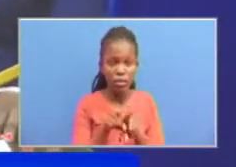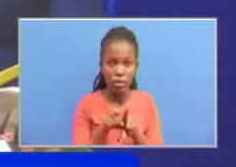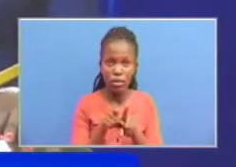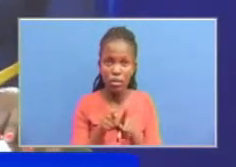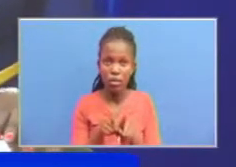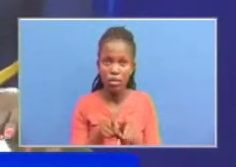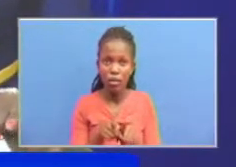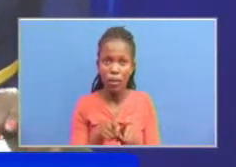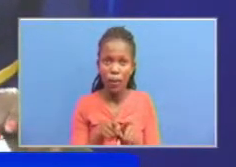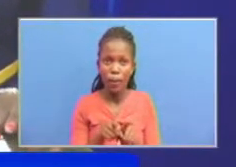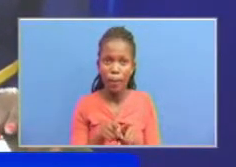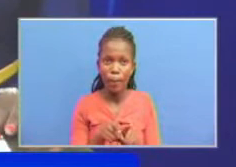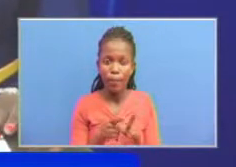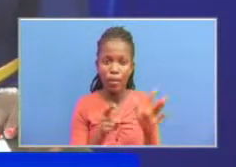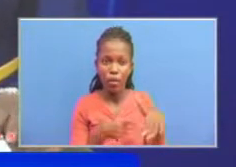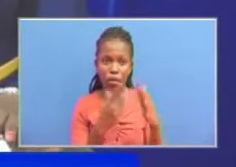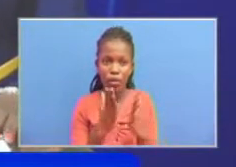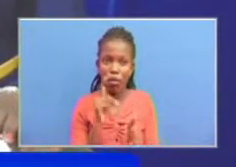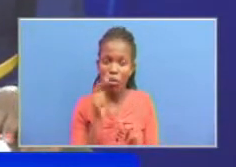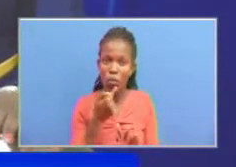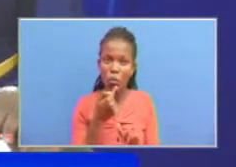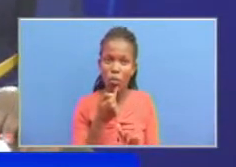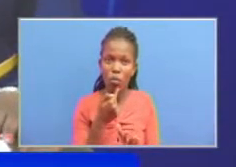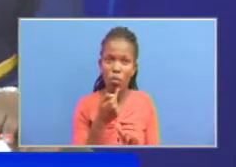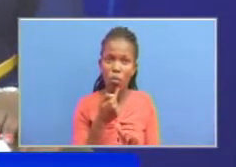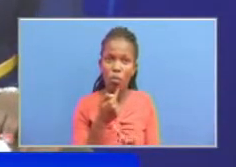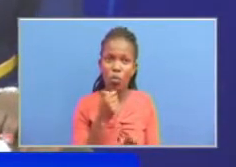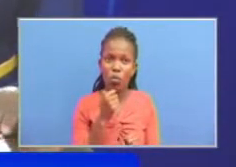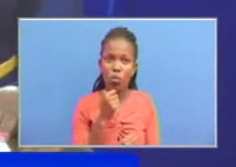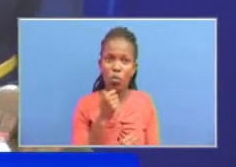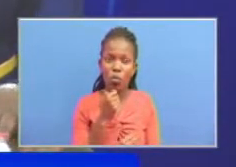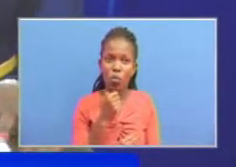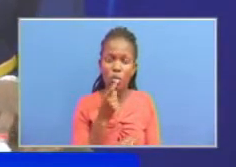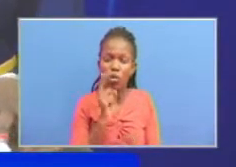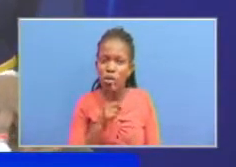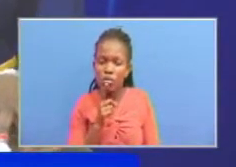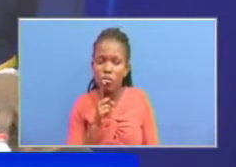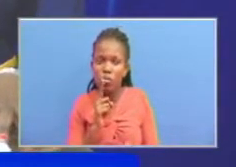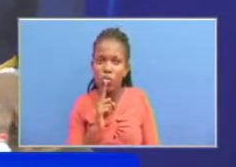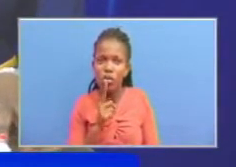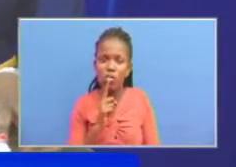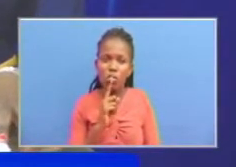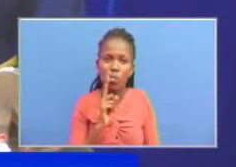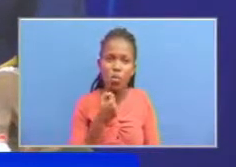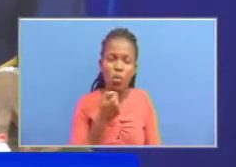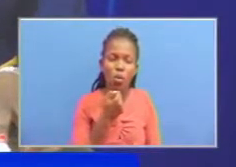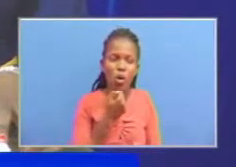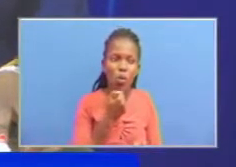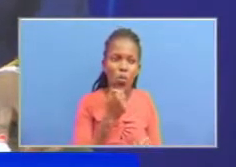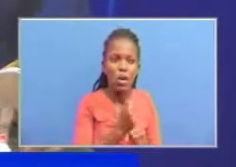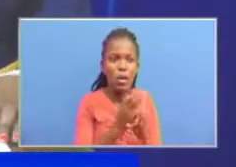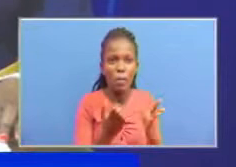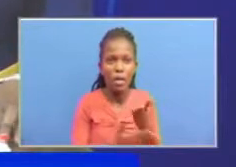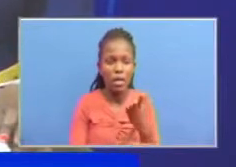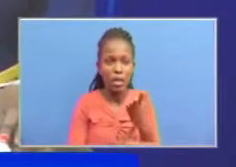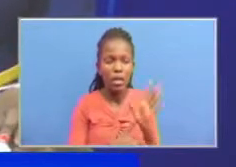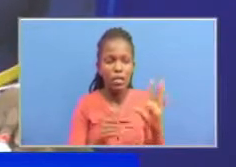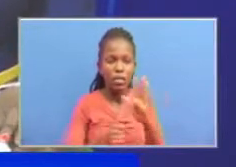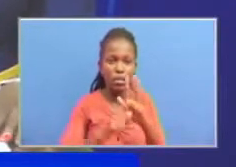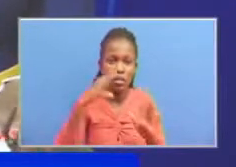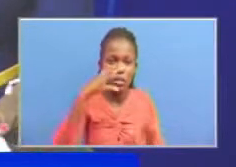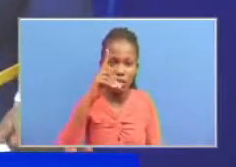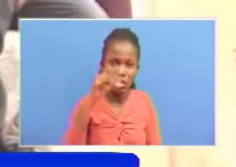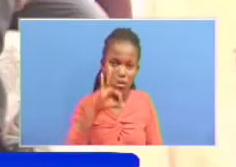ni wakanya makontrakta ala meudhuku mawea mudhuku melatini ya kinando cha ilio mbunge kana CDF.